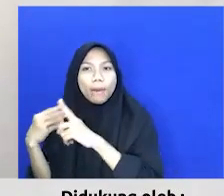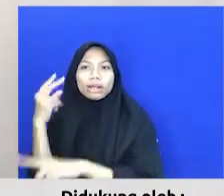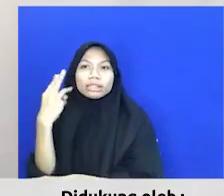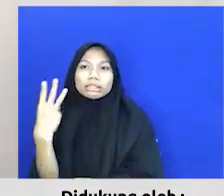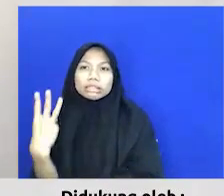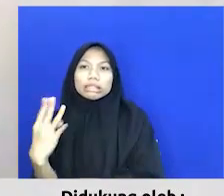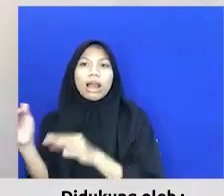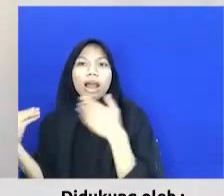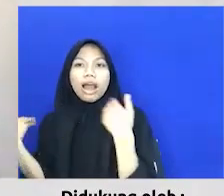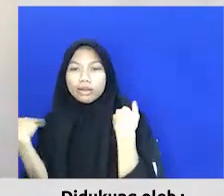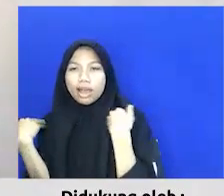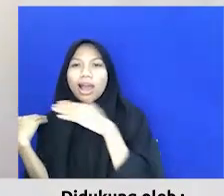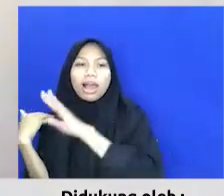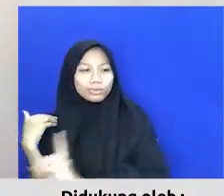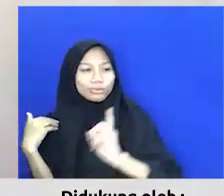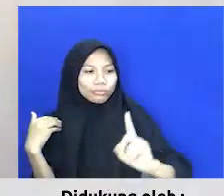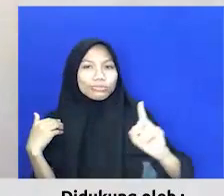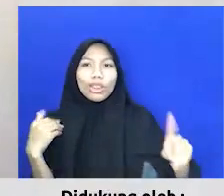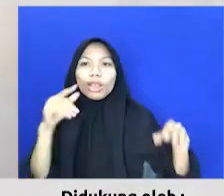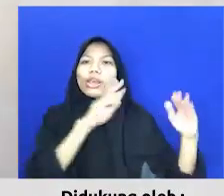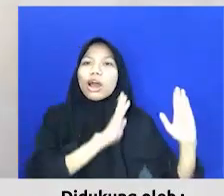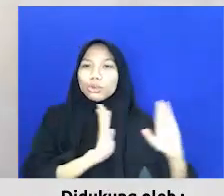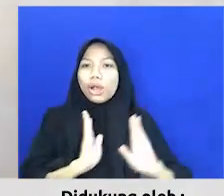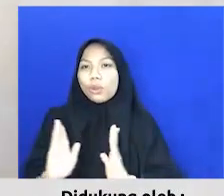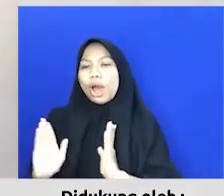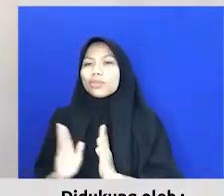Iya Pak, penting. Astrada Pak ya.